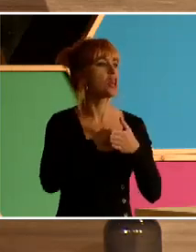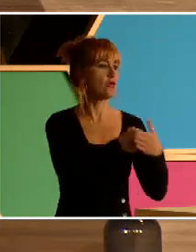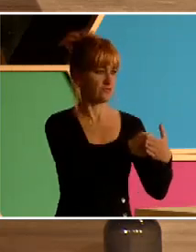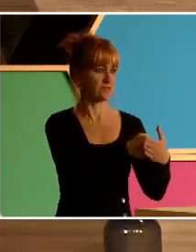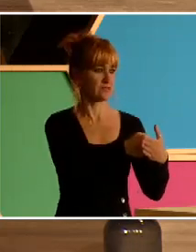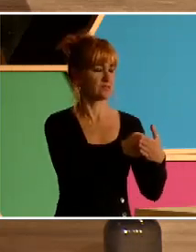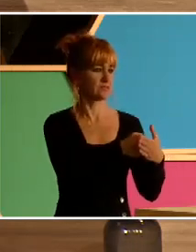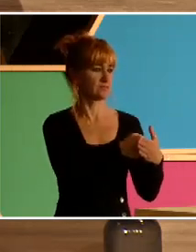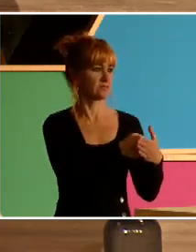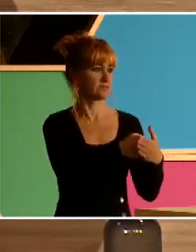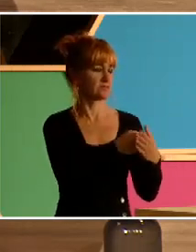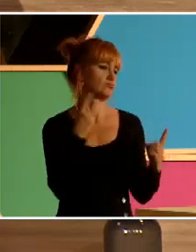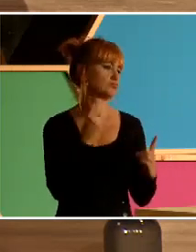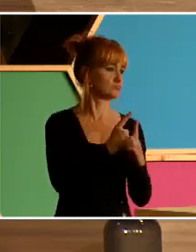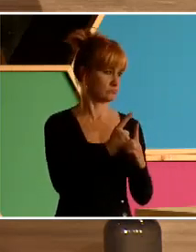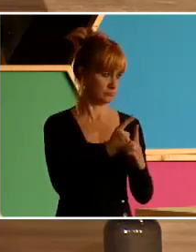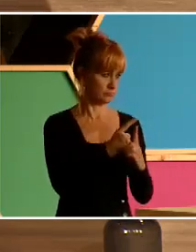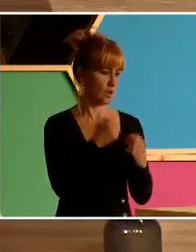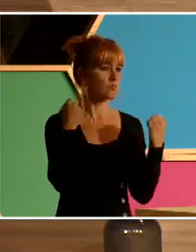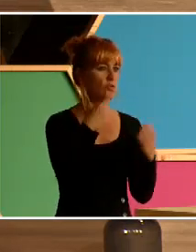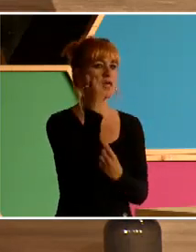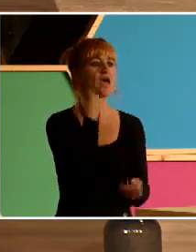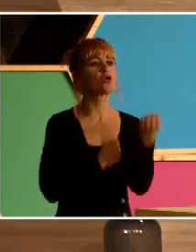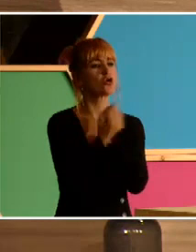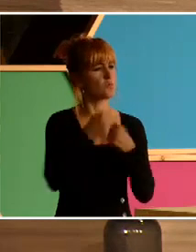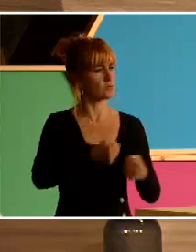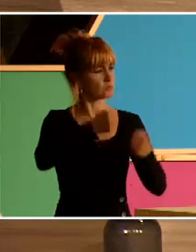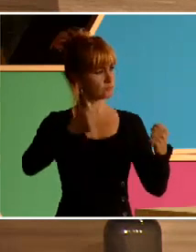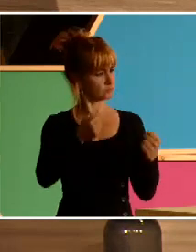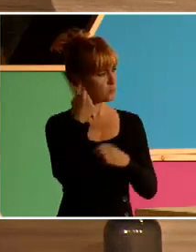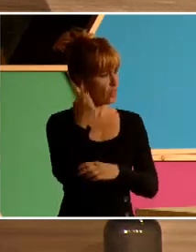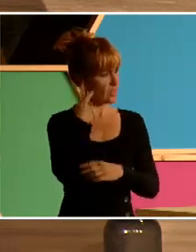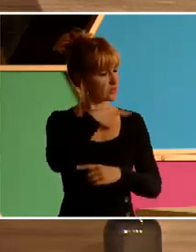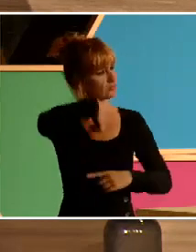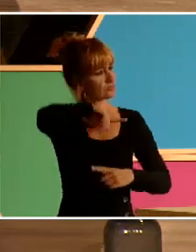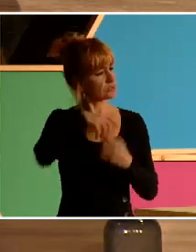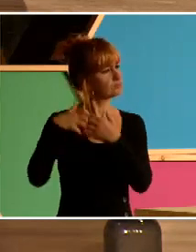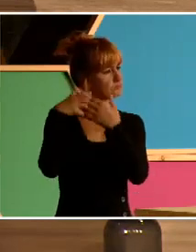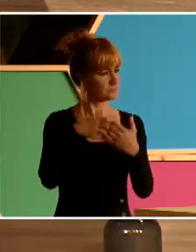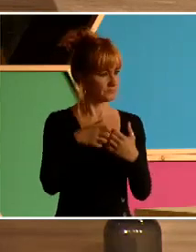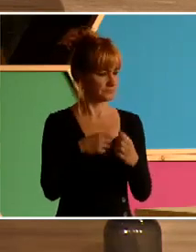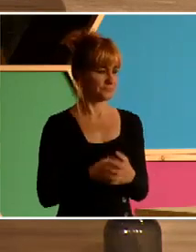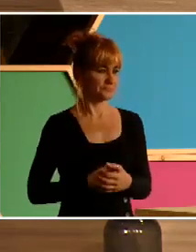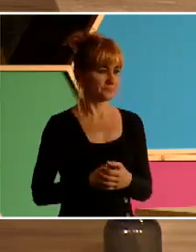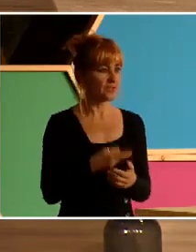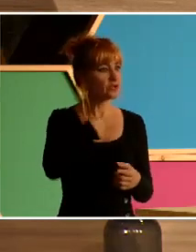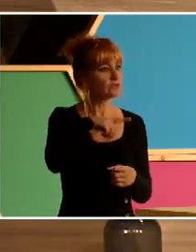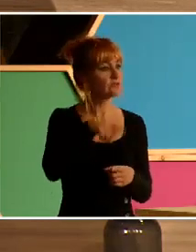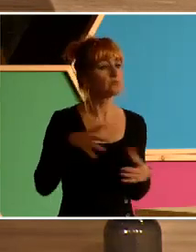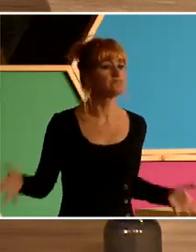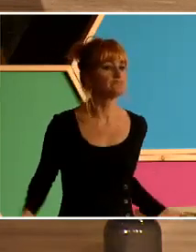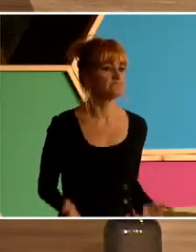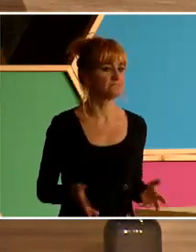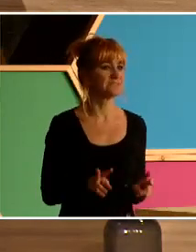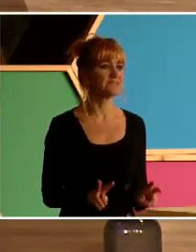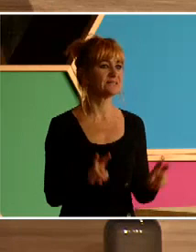poders econòmics. I això també ha tingut una traducció en quant a una línia concreta que amb el Marc hem impulsat des de la tinença,